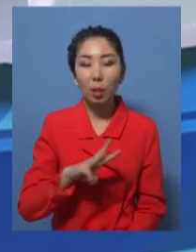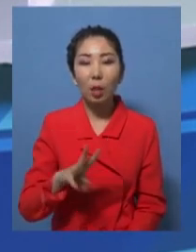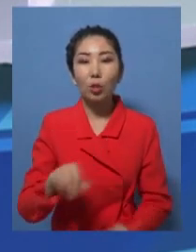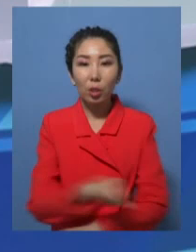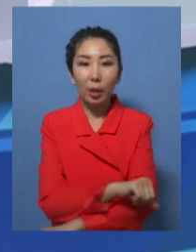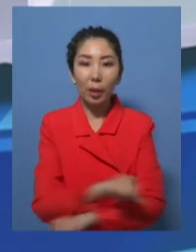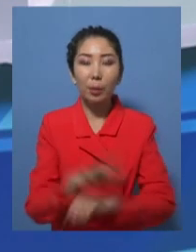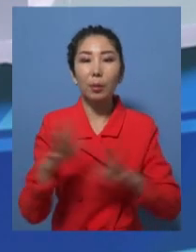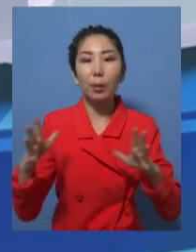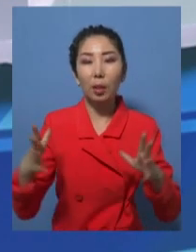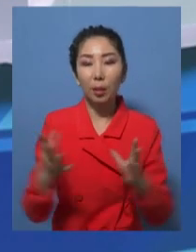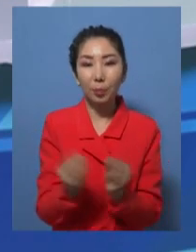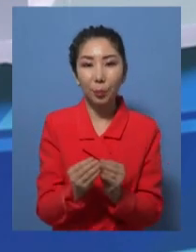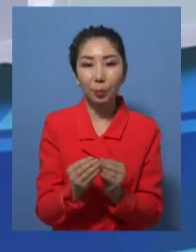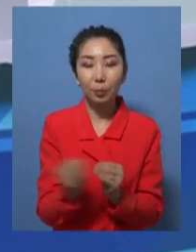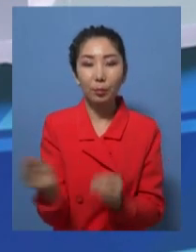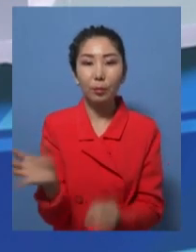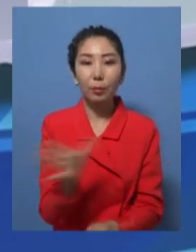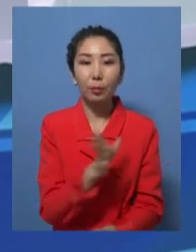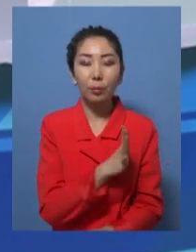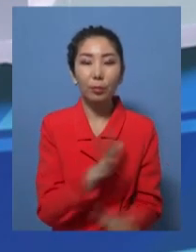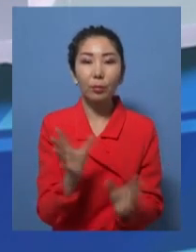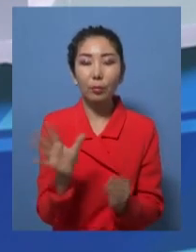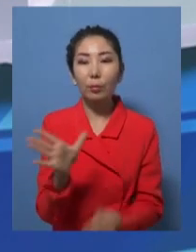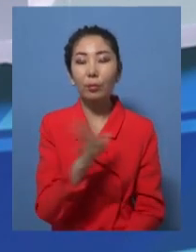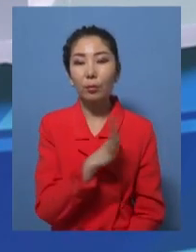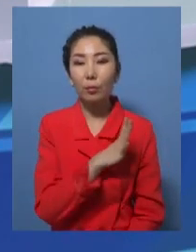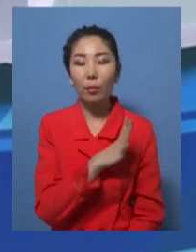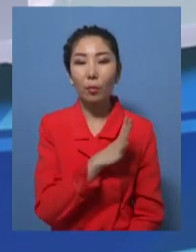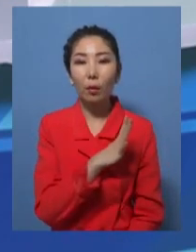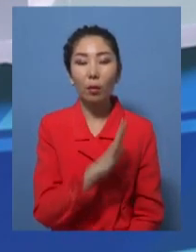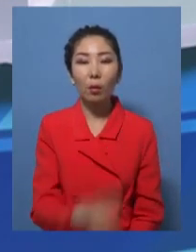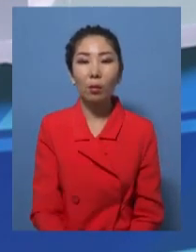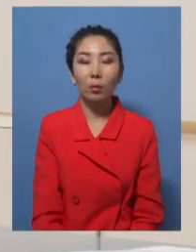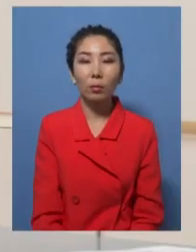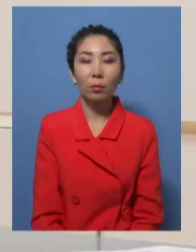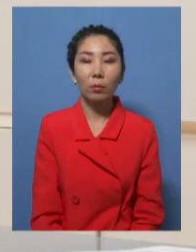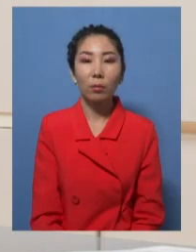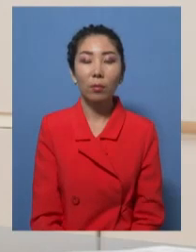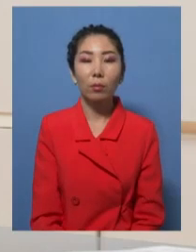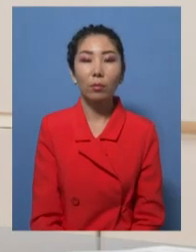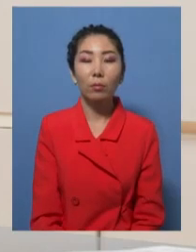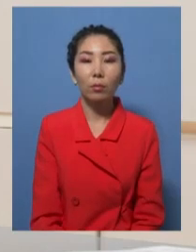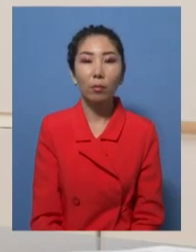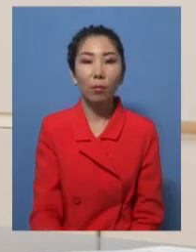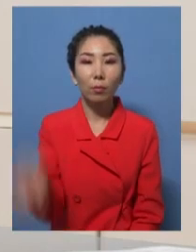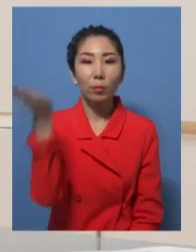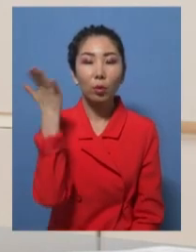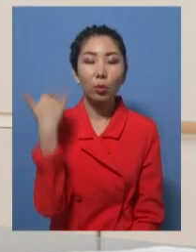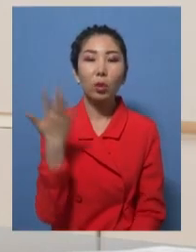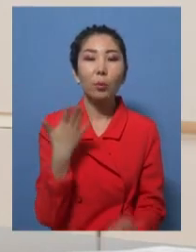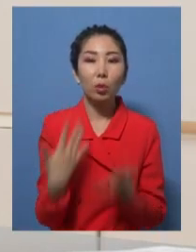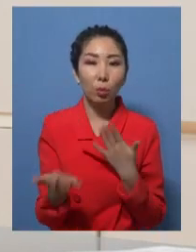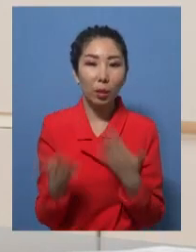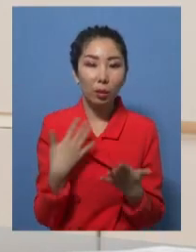шекарамызбен. Ондай да жағдайлар болады. Енді Биыл өткен бір сұхбатымда айтқан